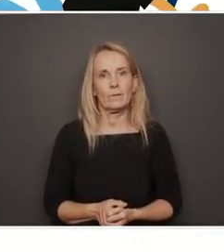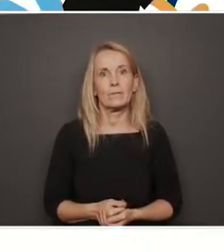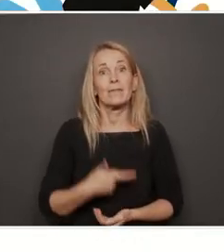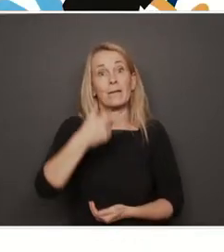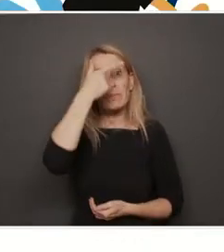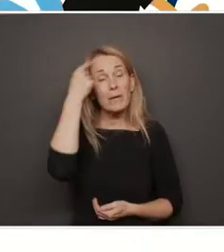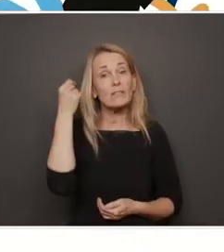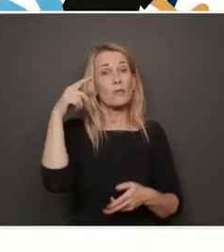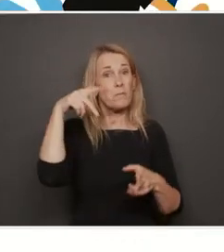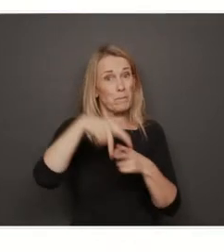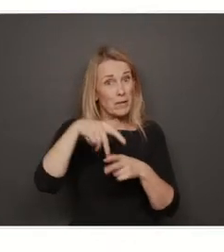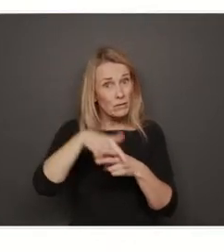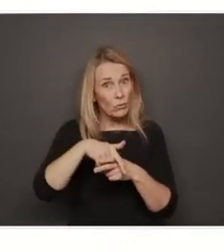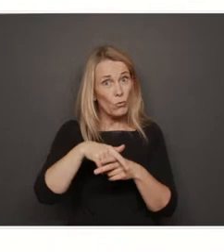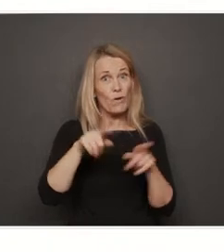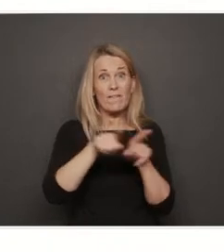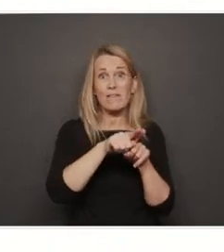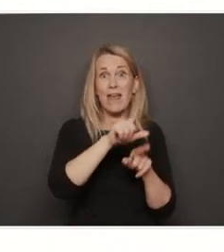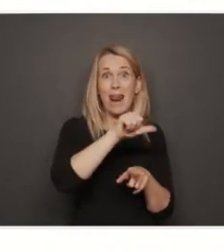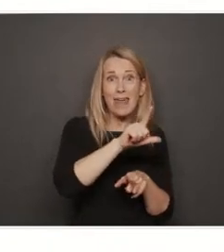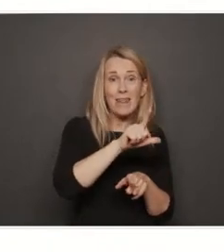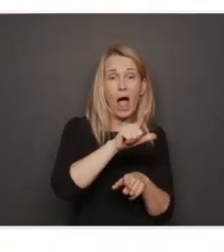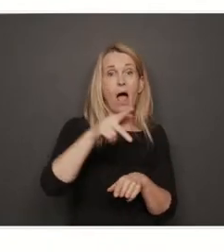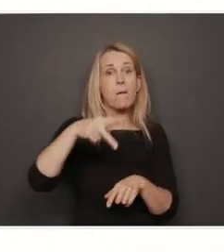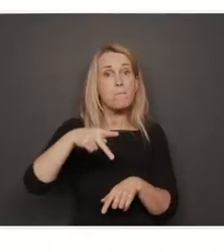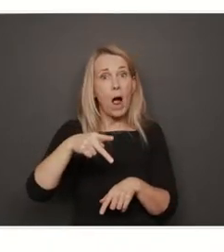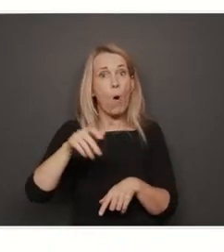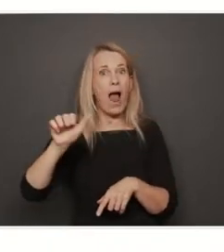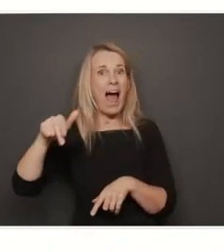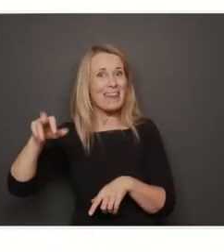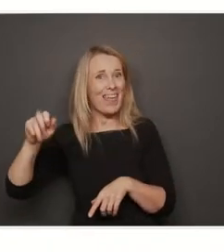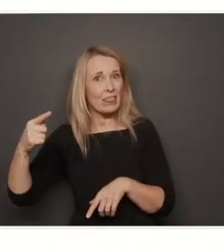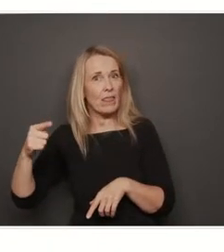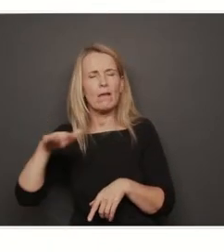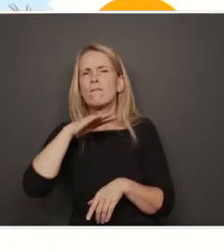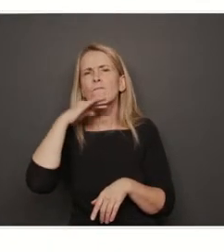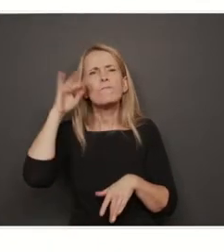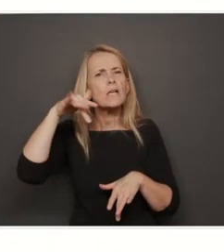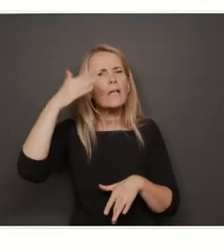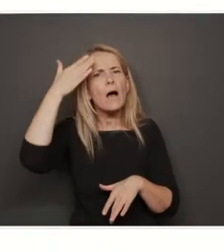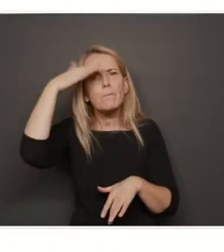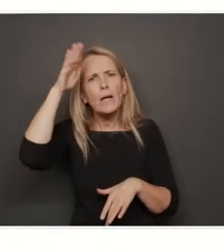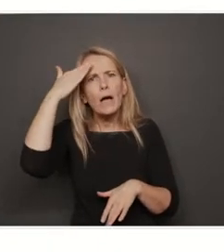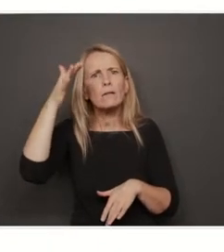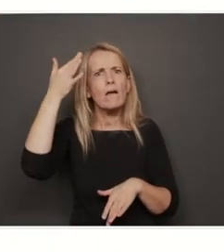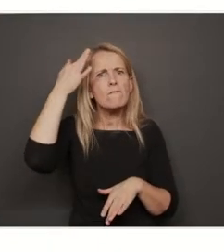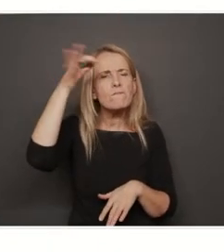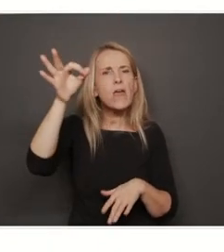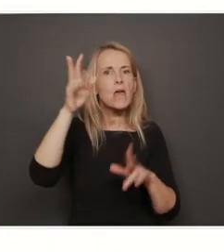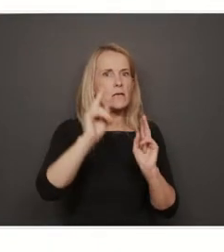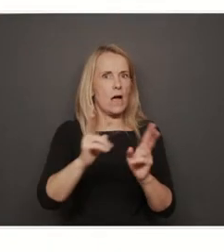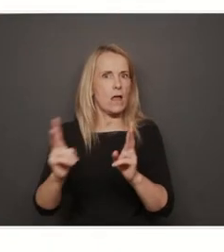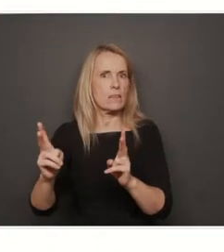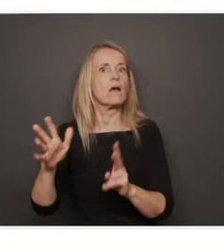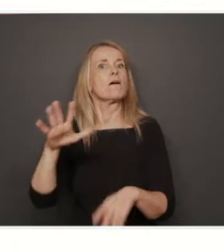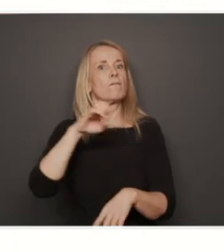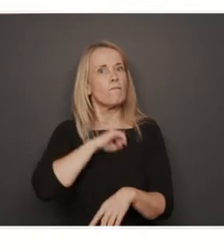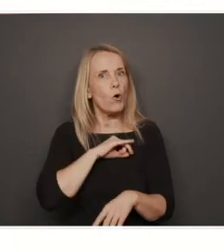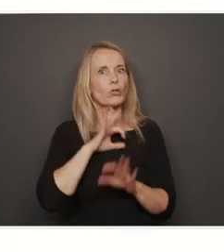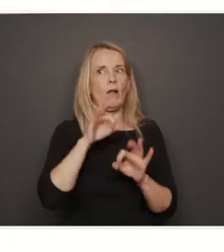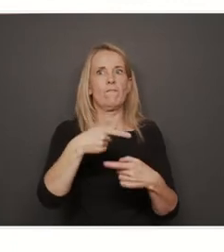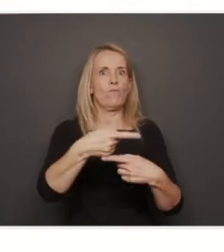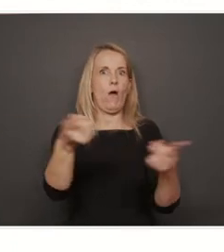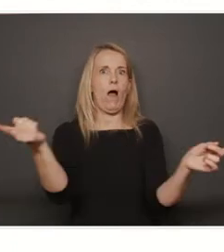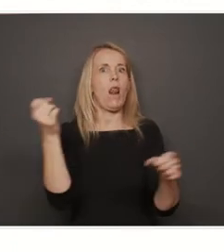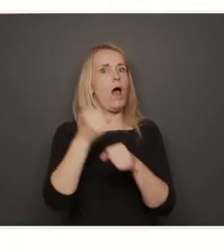Menschen mit Behinderungen wie Lena, Paul und Annette haben viele Begabungen und Fähigkeiten, die sie zum Vorteil aller in